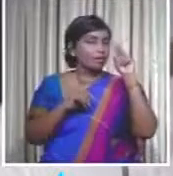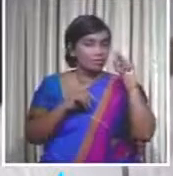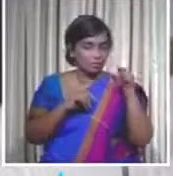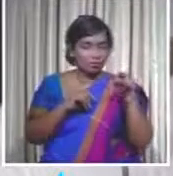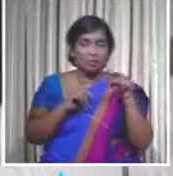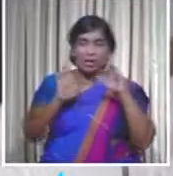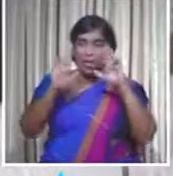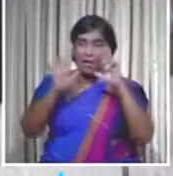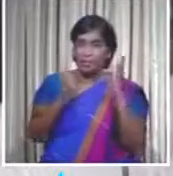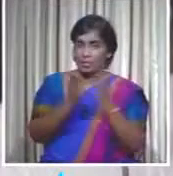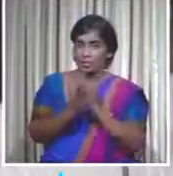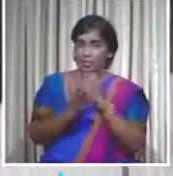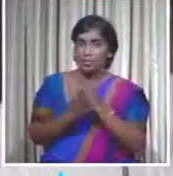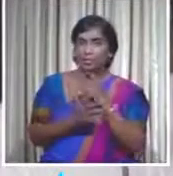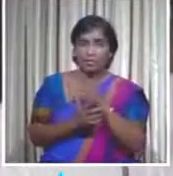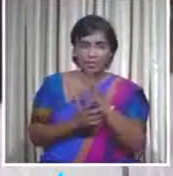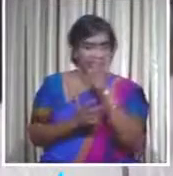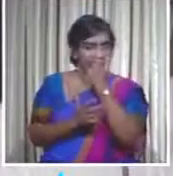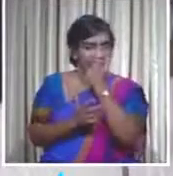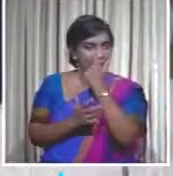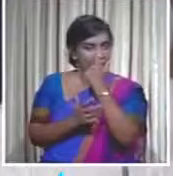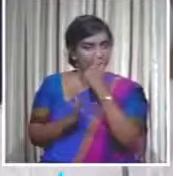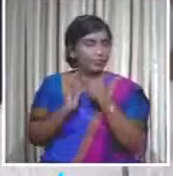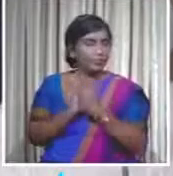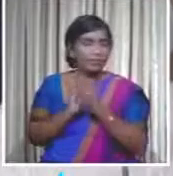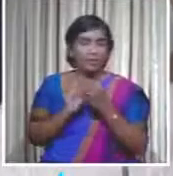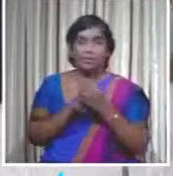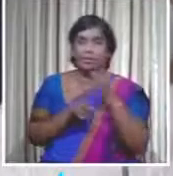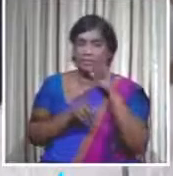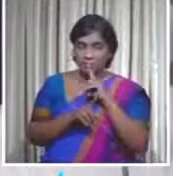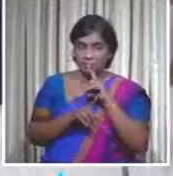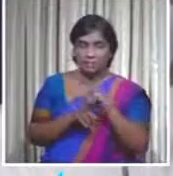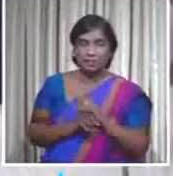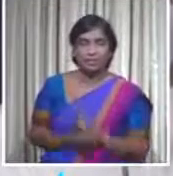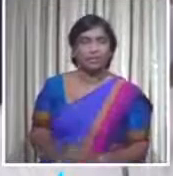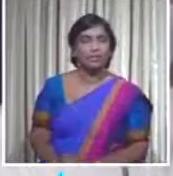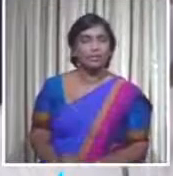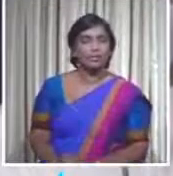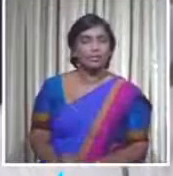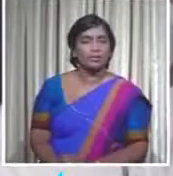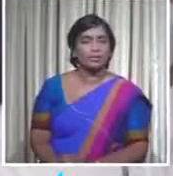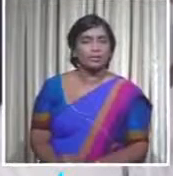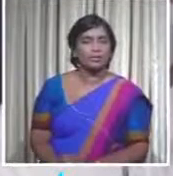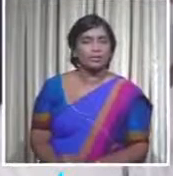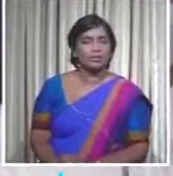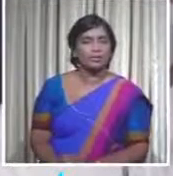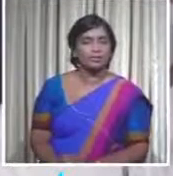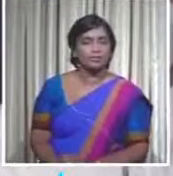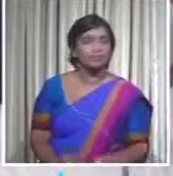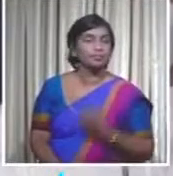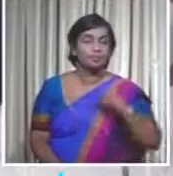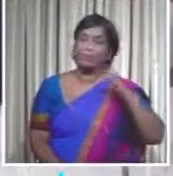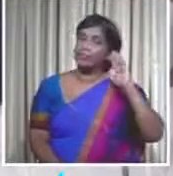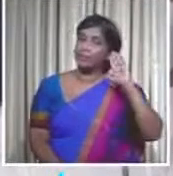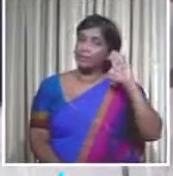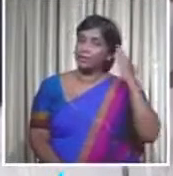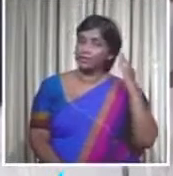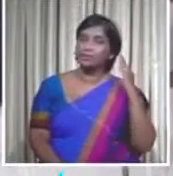වෙනි පිටුව. 9 වෙනි පිටුවේ එතුමා කියනවා ගරු සභාපතිතුමනි එතුමා කියනවා විශේෂයෙන්ම